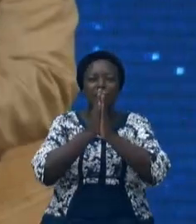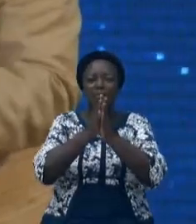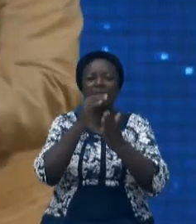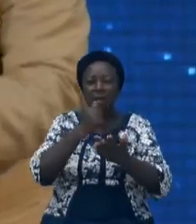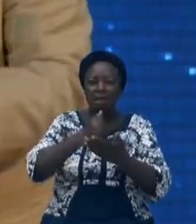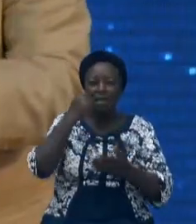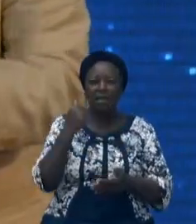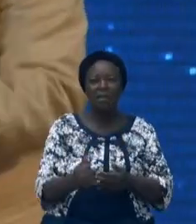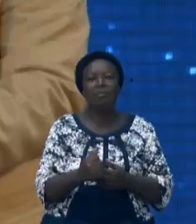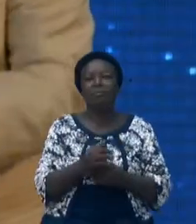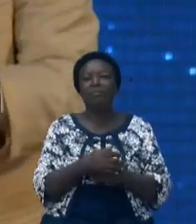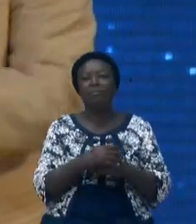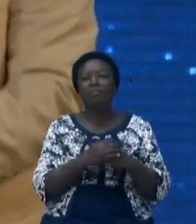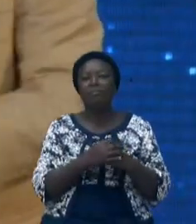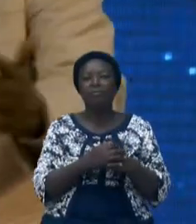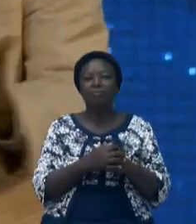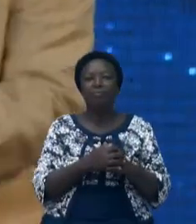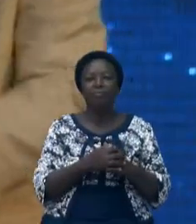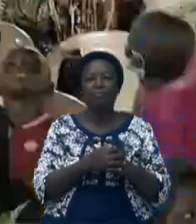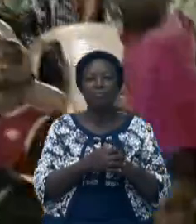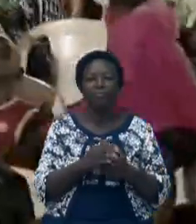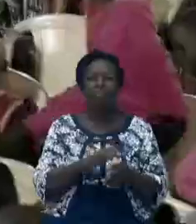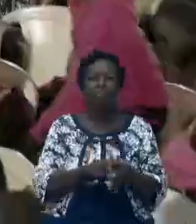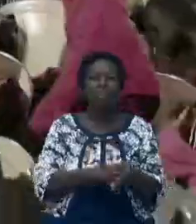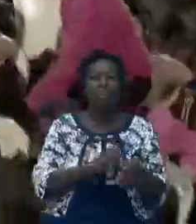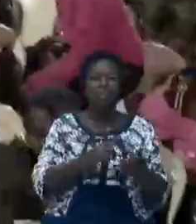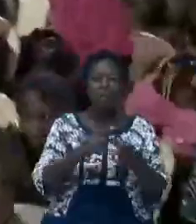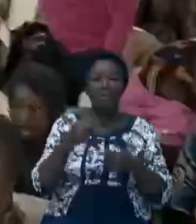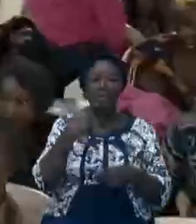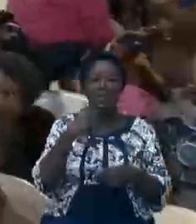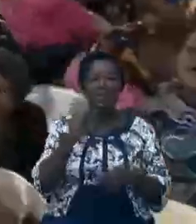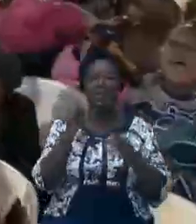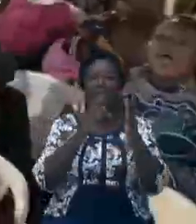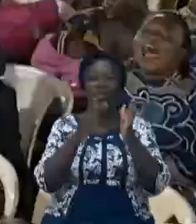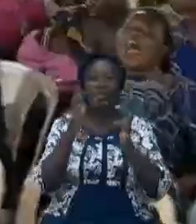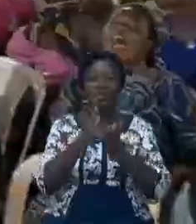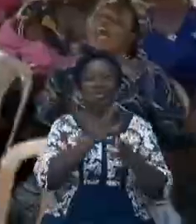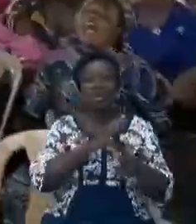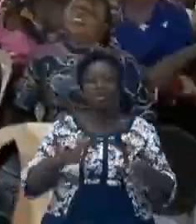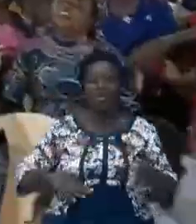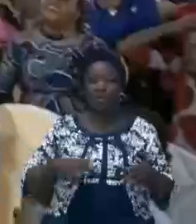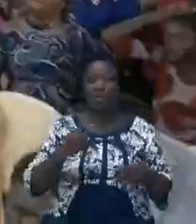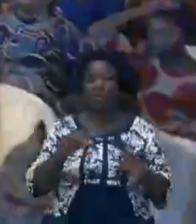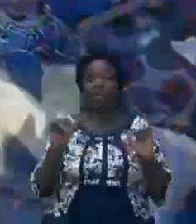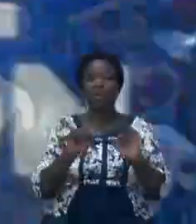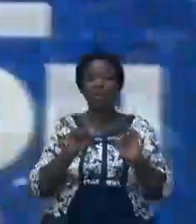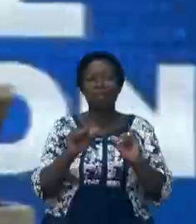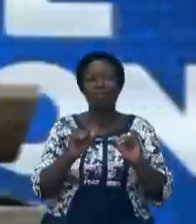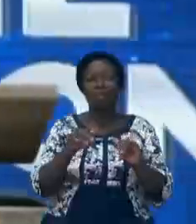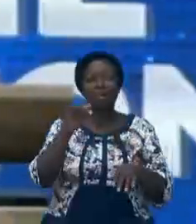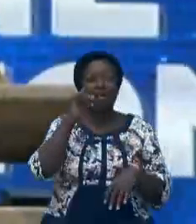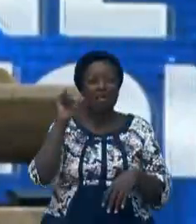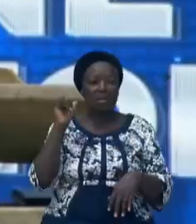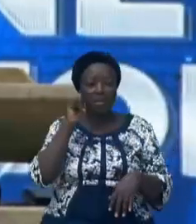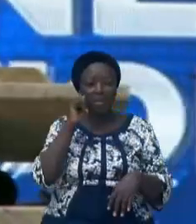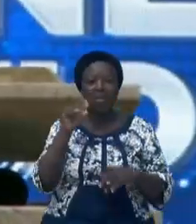je veux que tu me donnes un amen de ce lieu alors qu'elle dit jésus